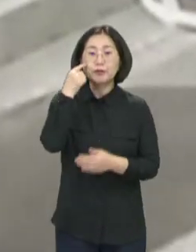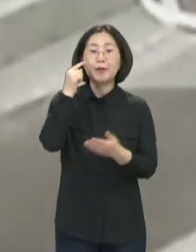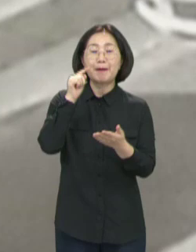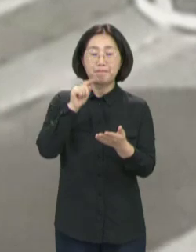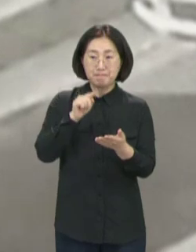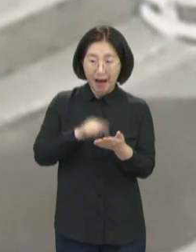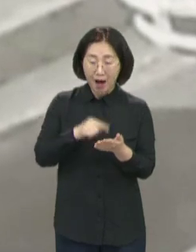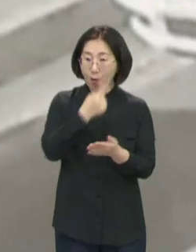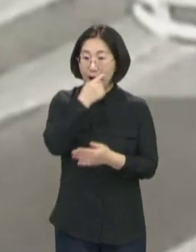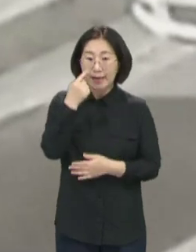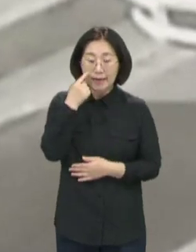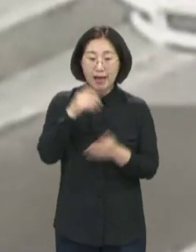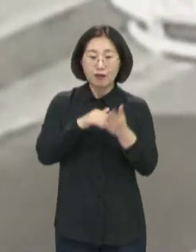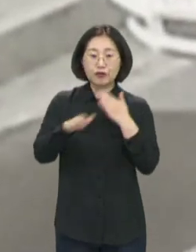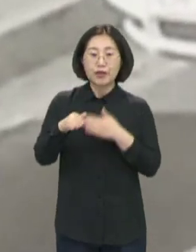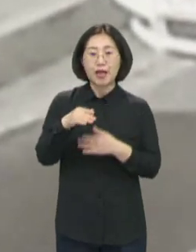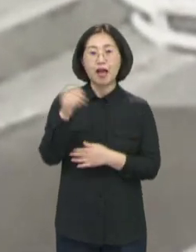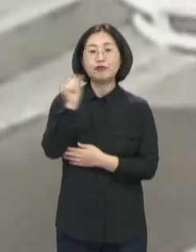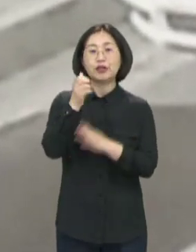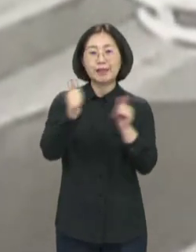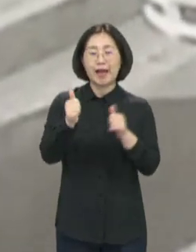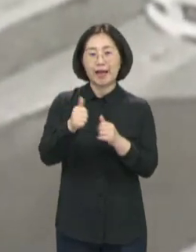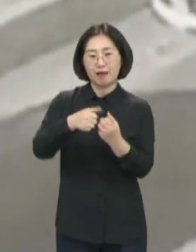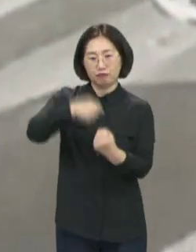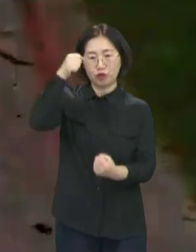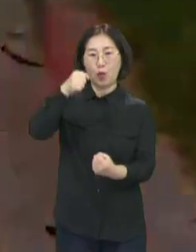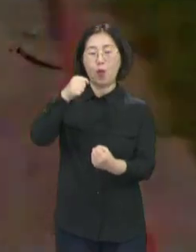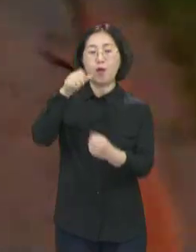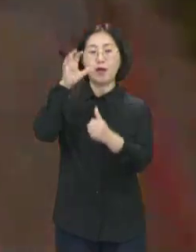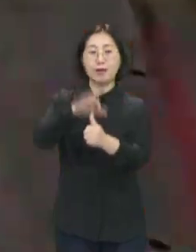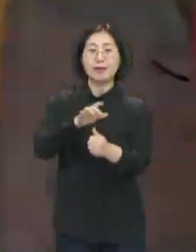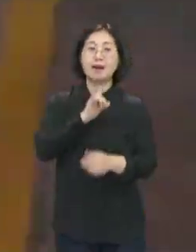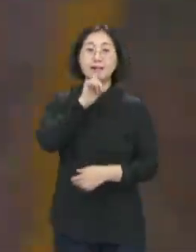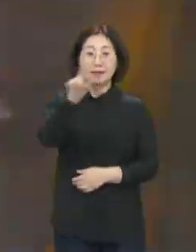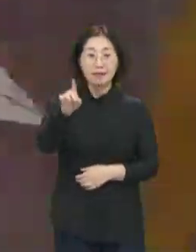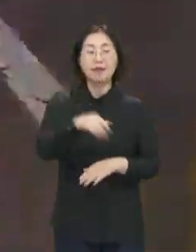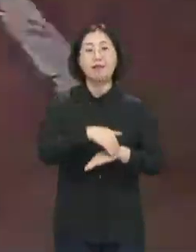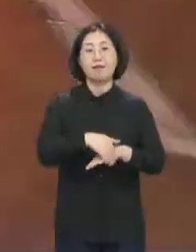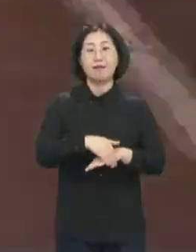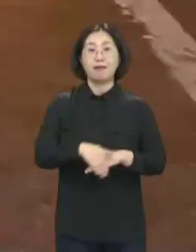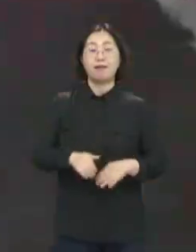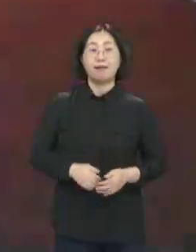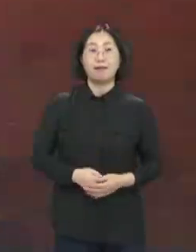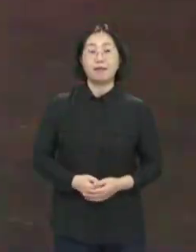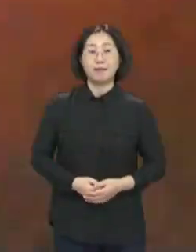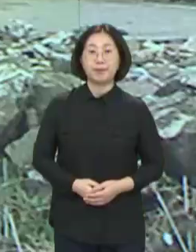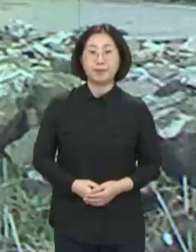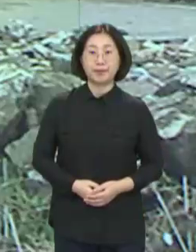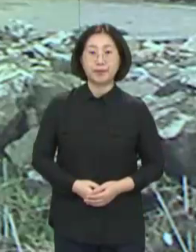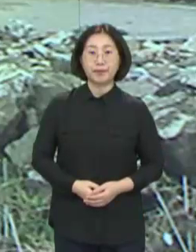낸 운전자에 대해 구속영장을 신청할 방침입니다. TJB 이수복입니다.